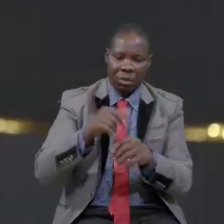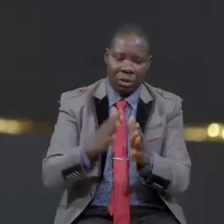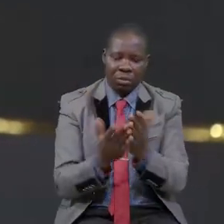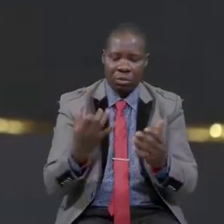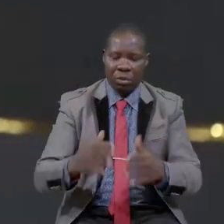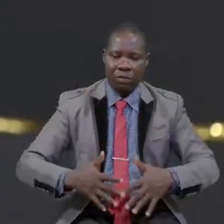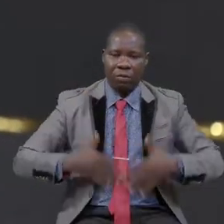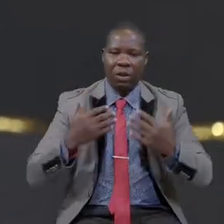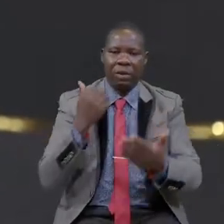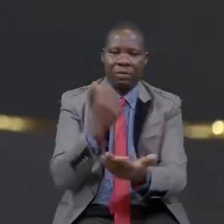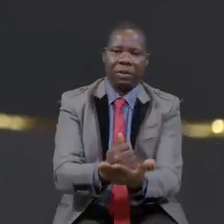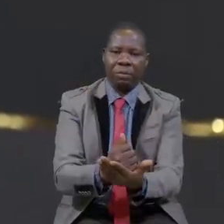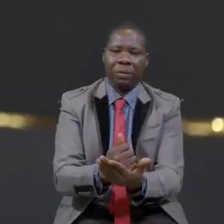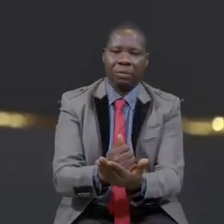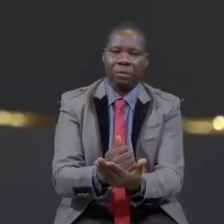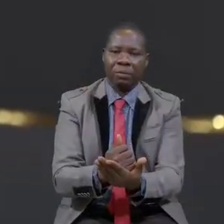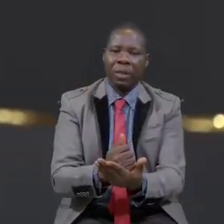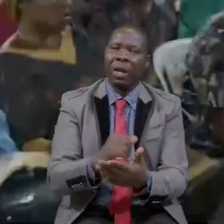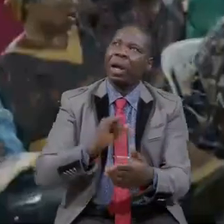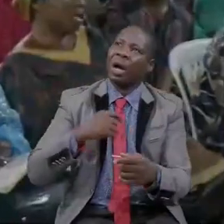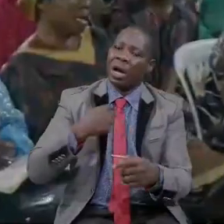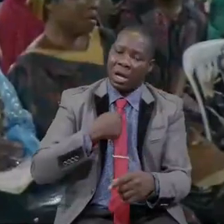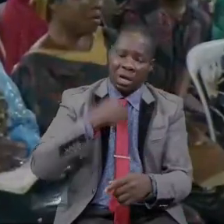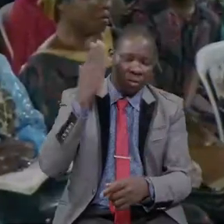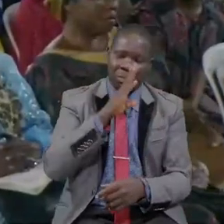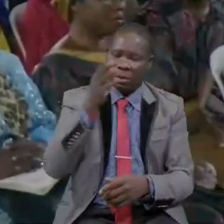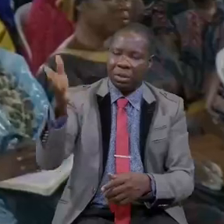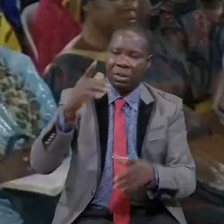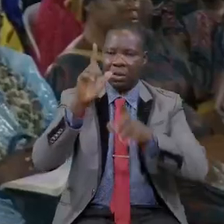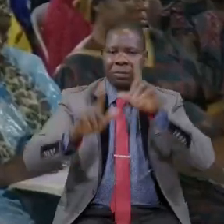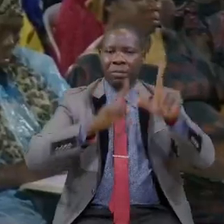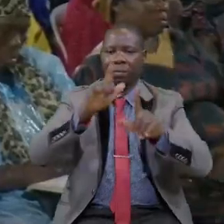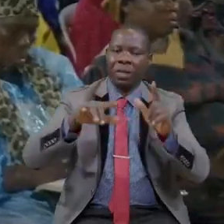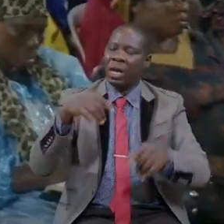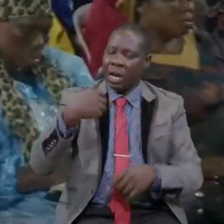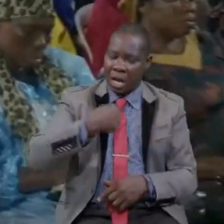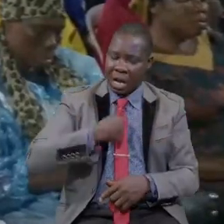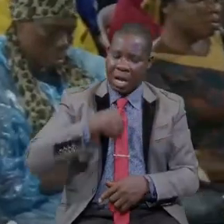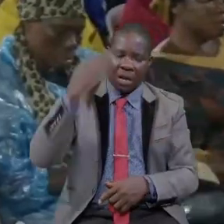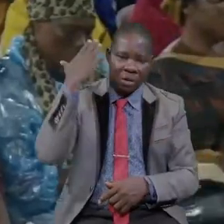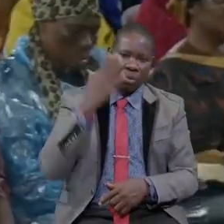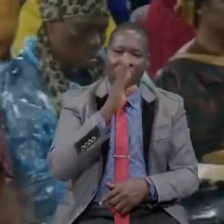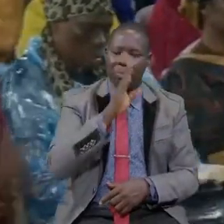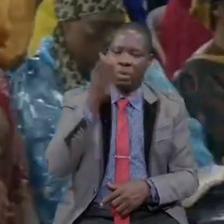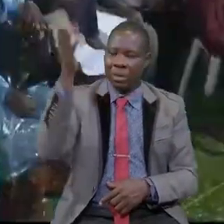ciel. Oh, je serai là. Je serai là.